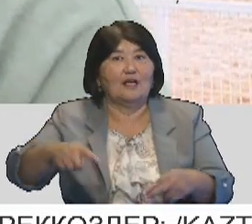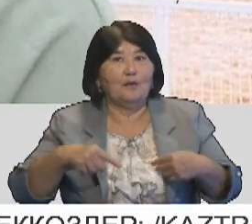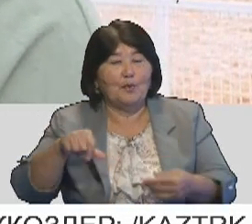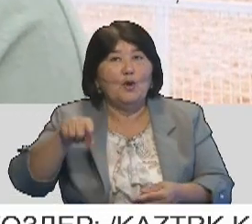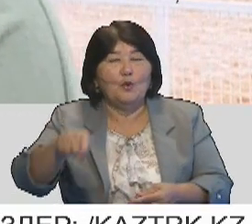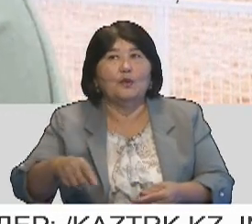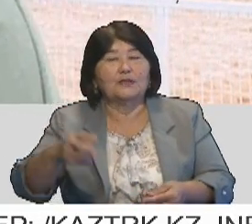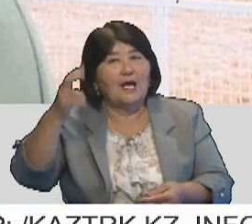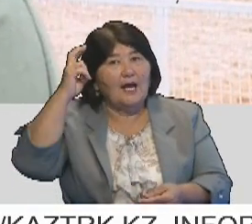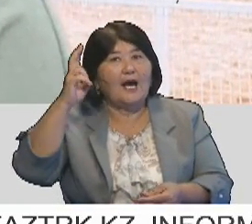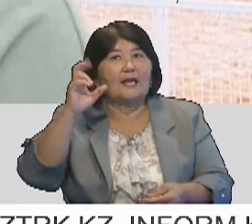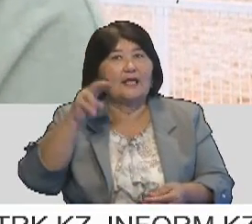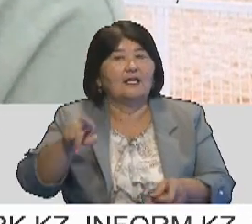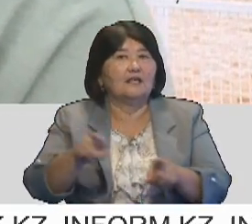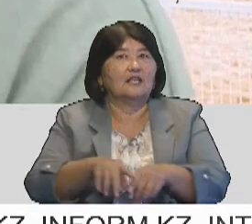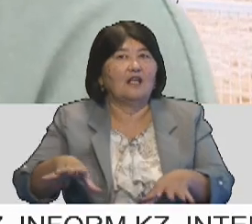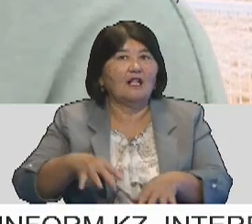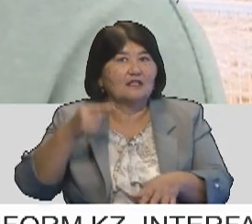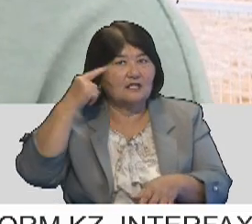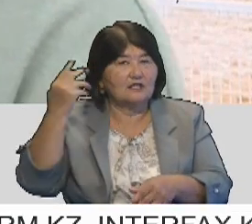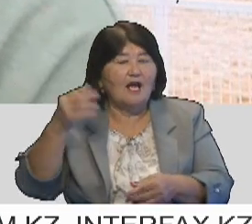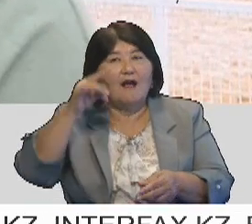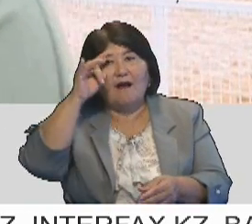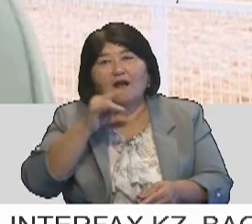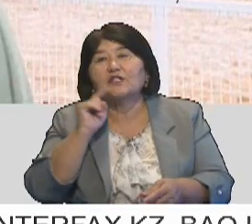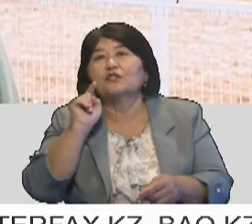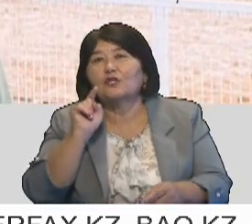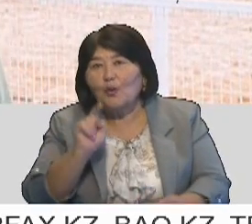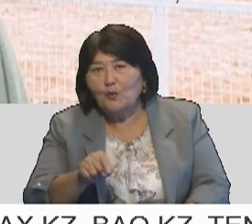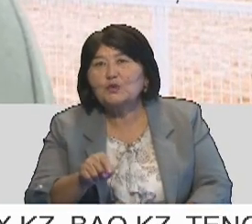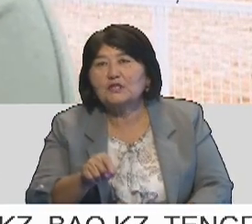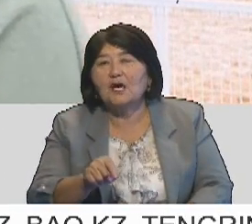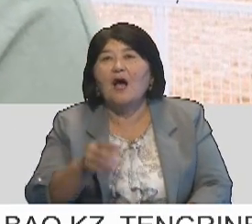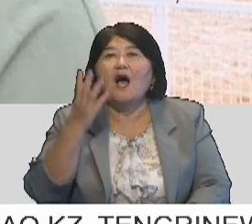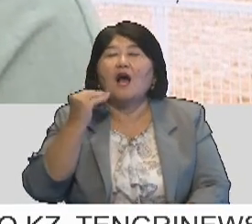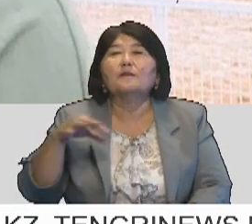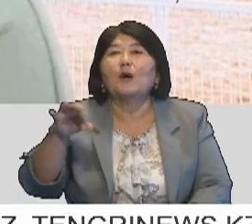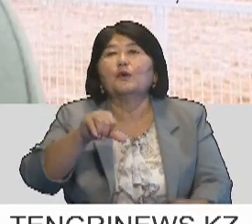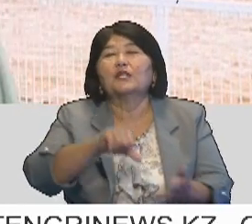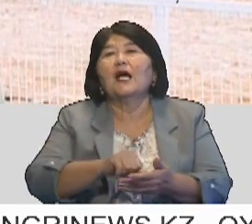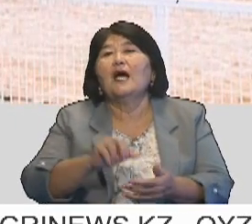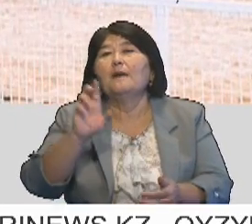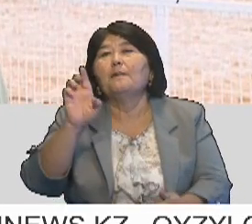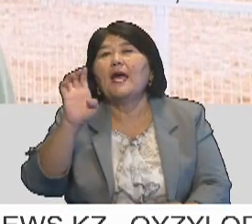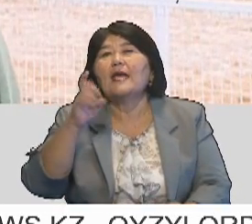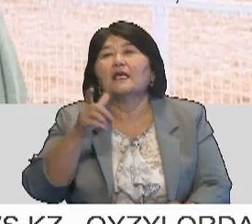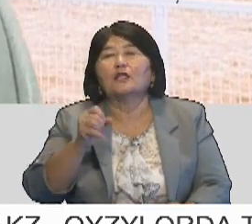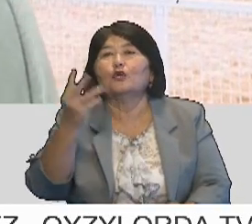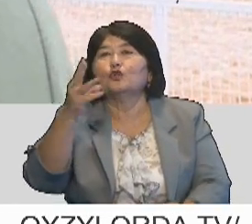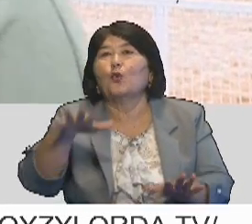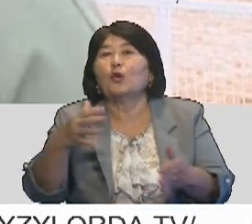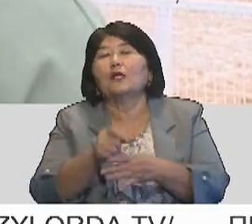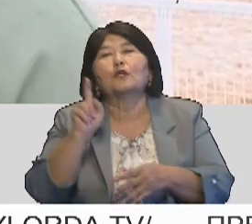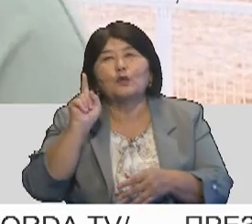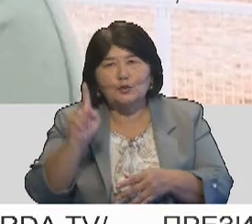Оның сыртында қарагер деген ат келе жатыр. Қырғызстаннан Қазақстанда осы Алматы облысында өткен бәйгеде үшінші орын алған еді. Сол